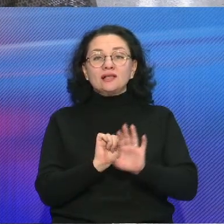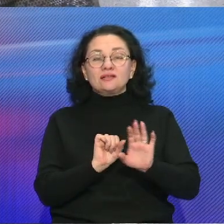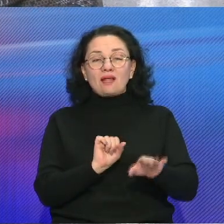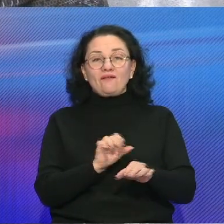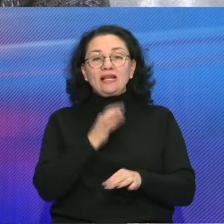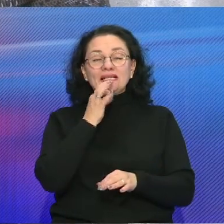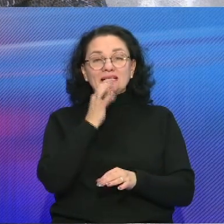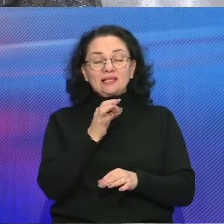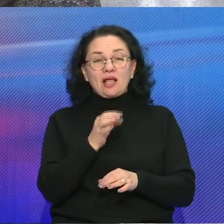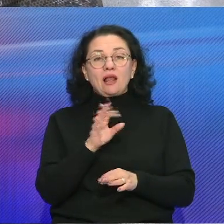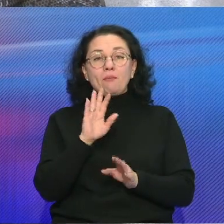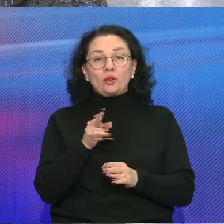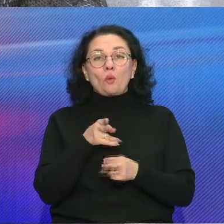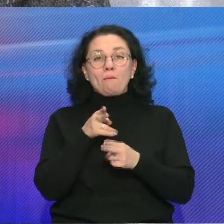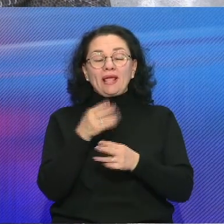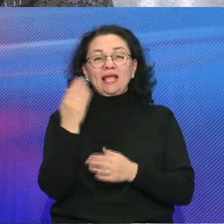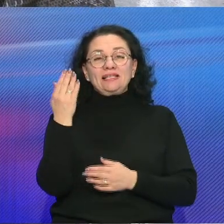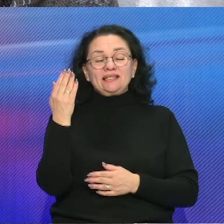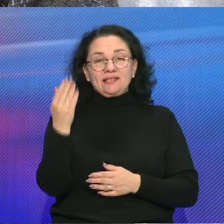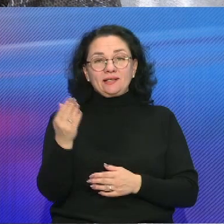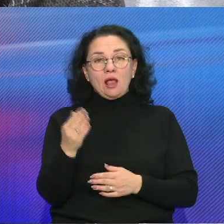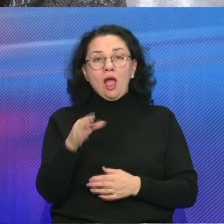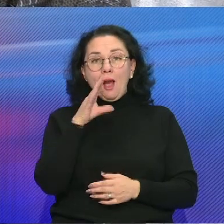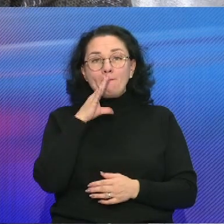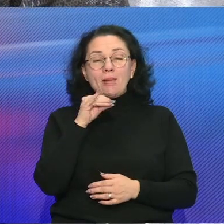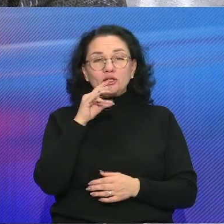маршрутка, за маршруткой вы тогда проедете. Маршрутка ушла,